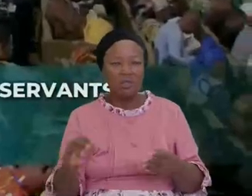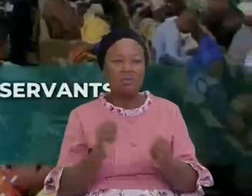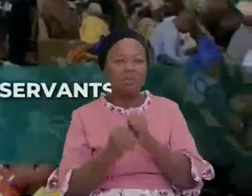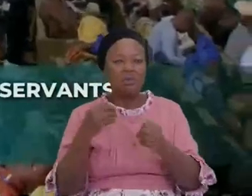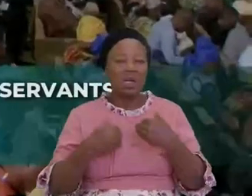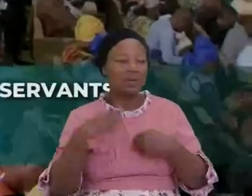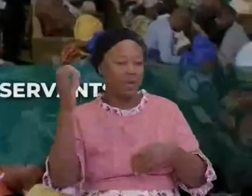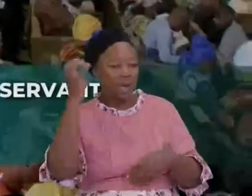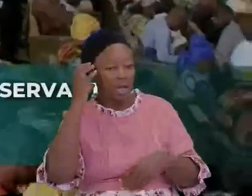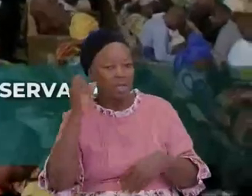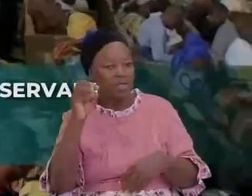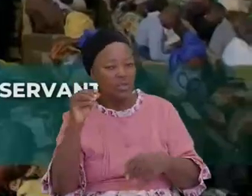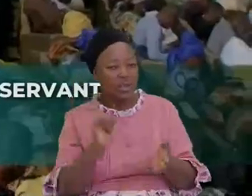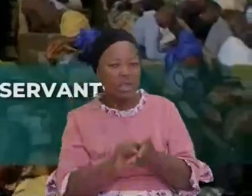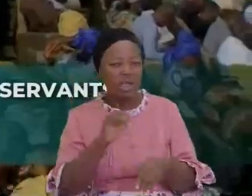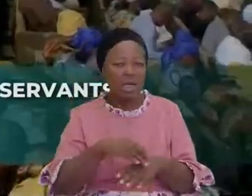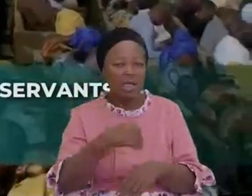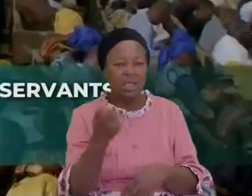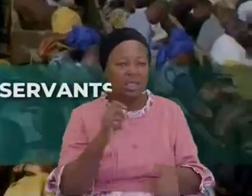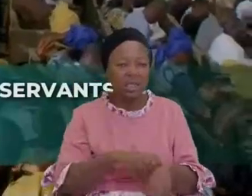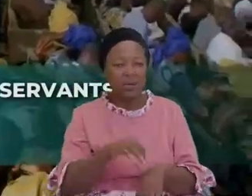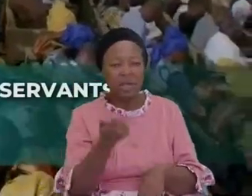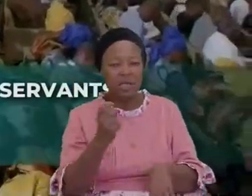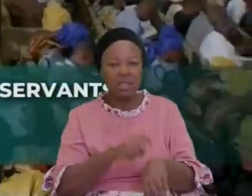nous avons entendues,